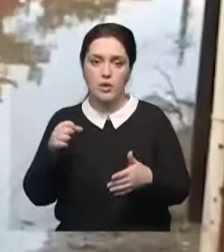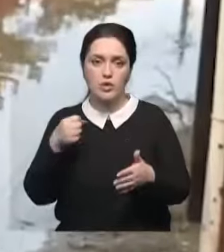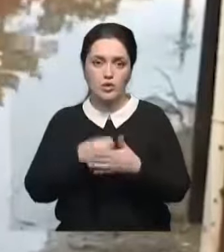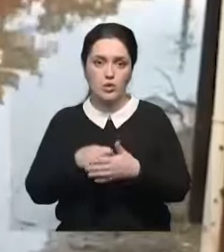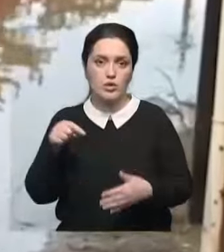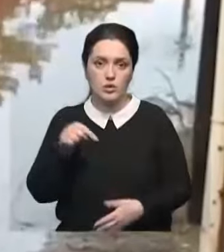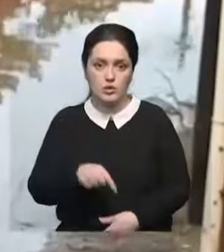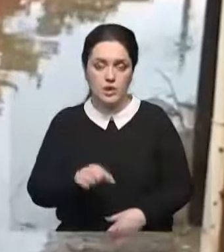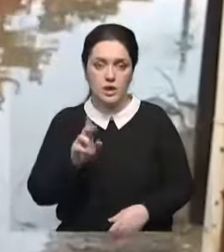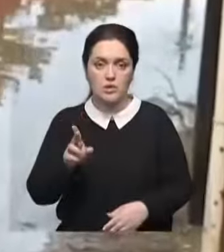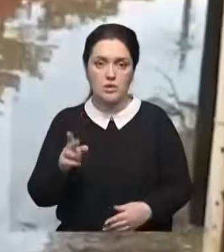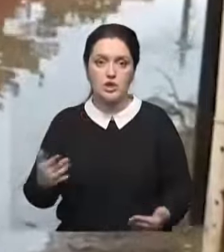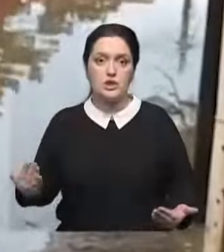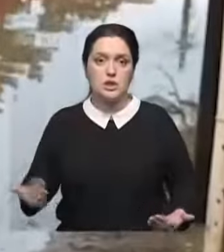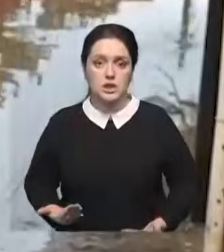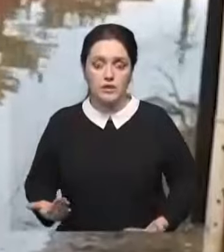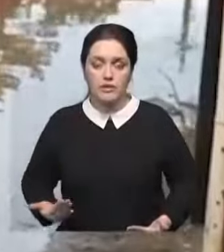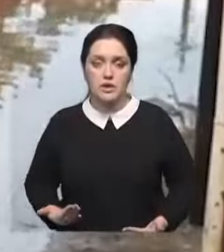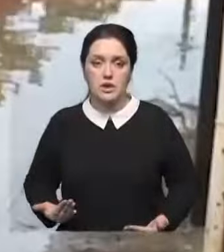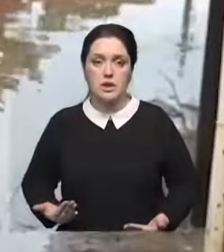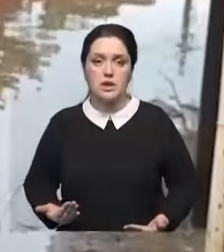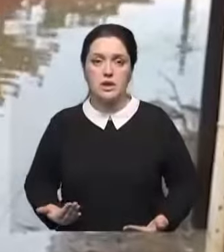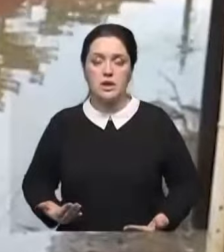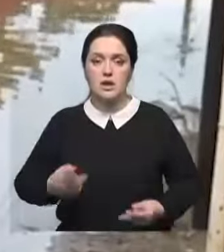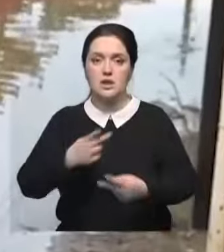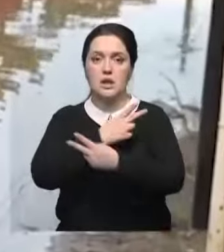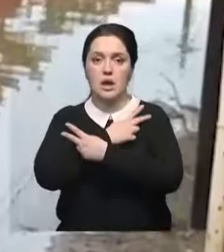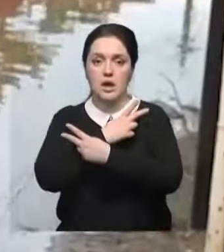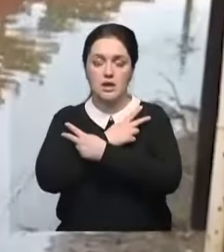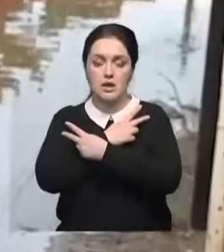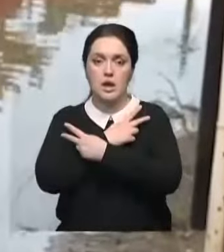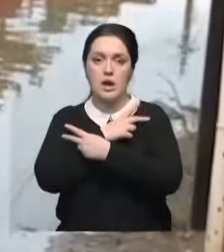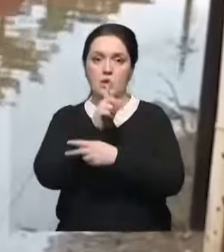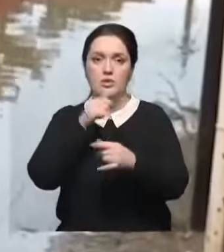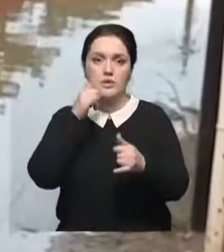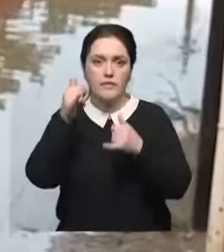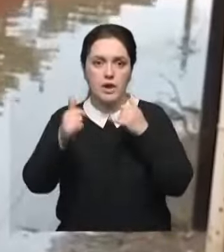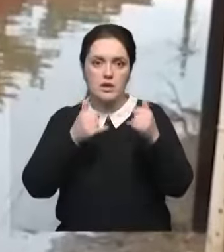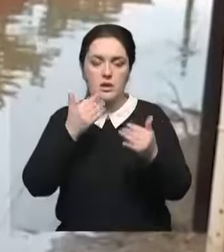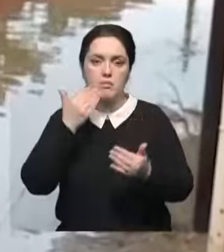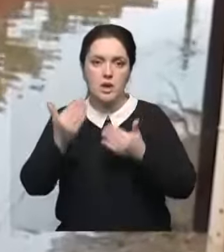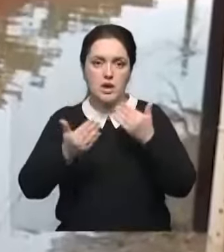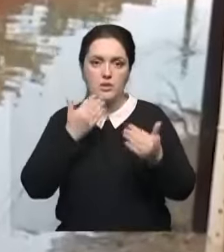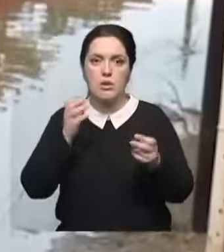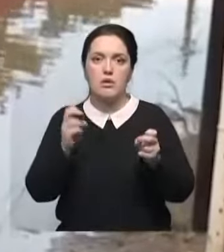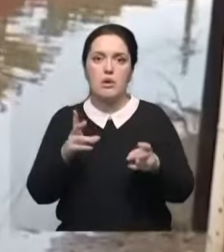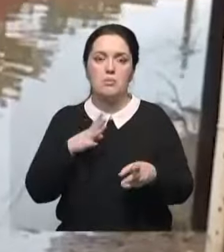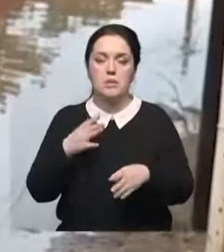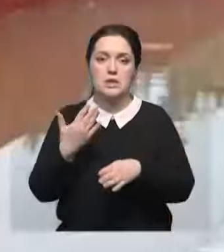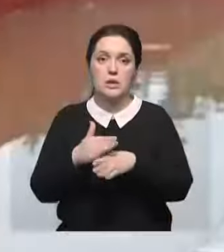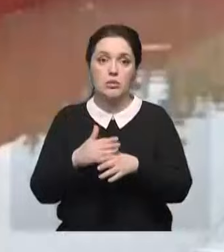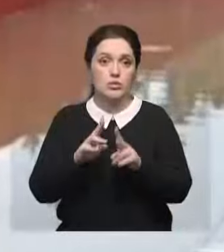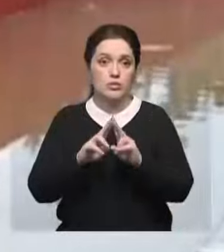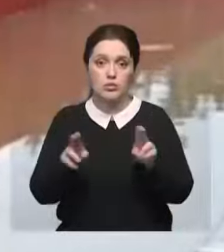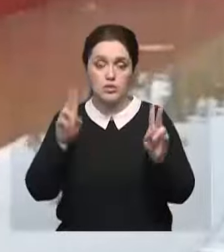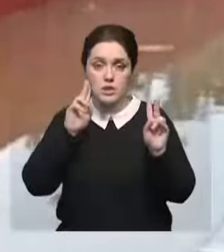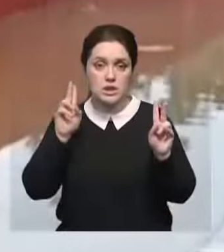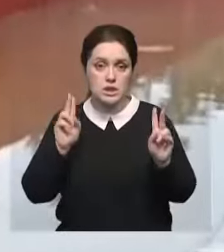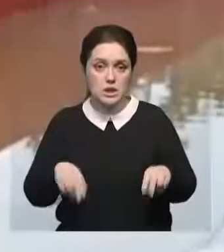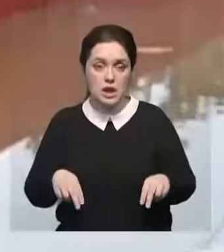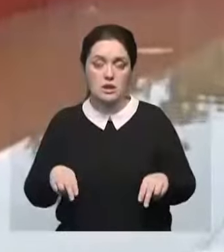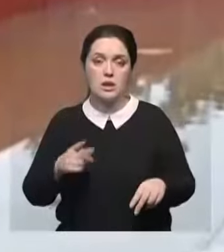до тех, кто здесь живет, в этих товариществах садоводческих, потому что люди звонят и спрашивают, а как вот быть там с ипотекой, а никто не знает. Кроме того,